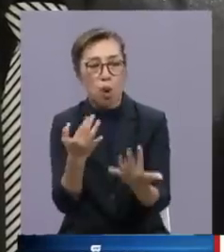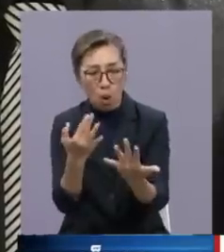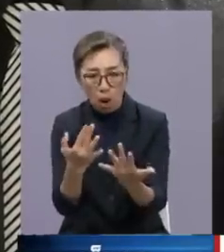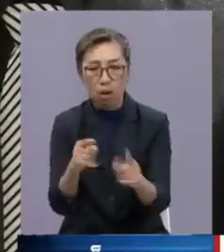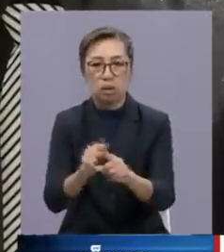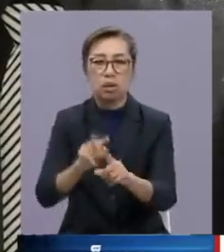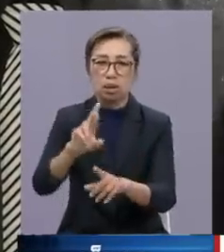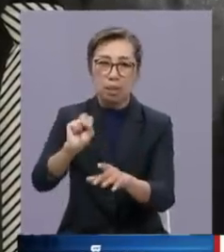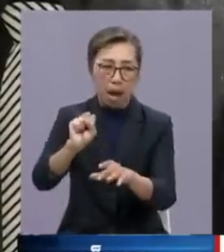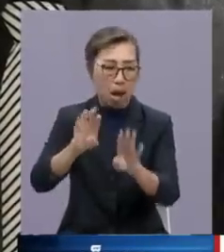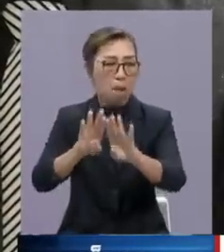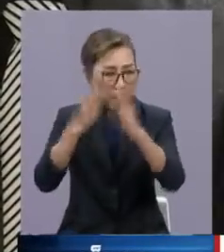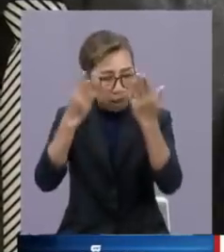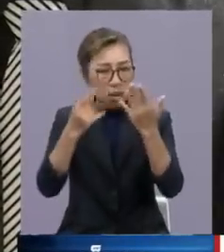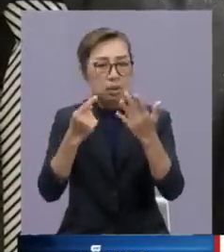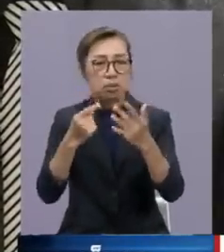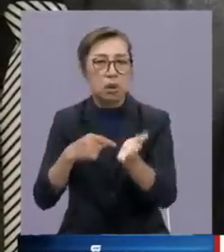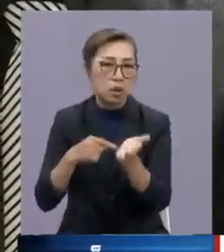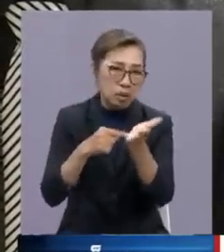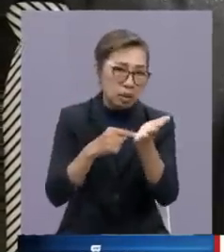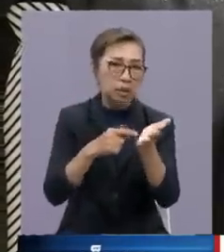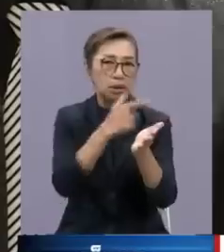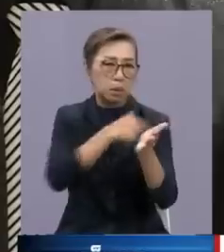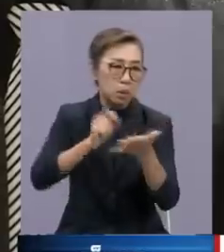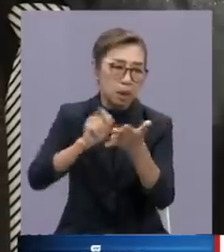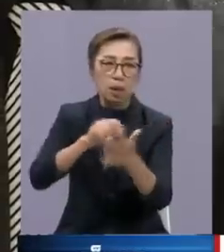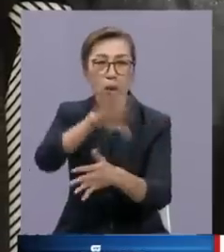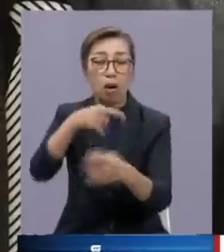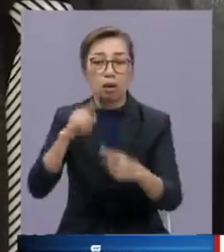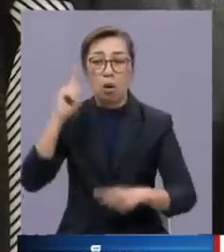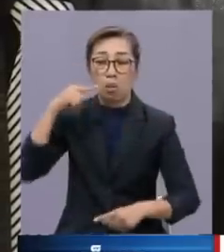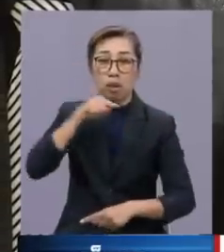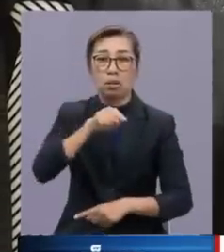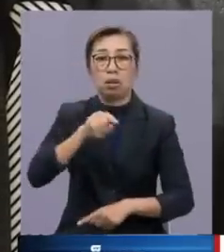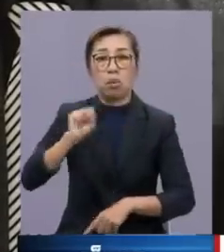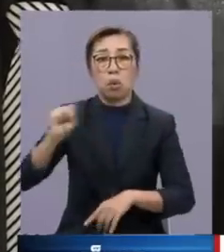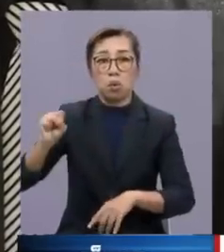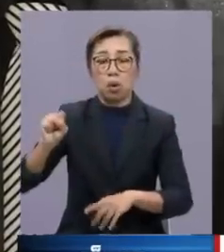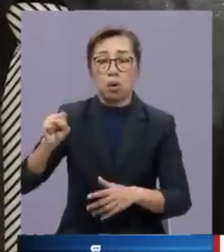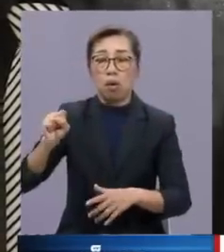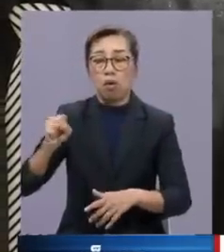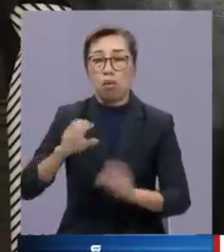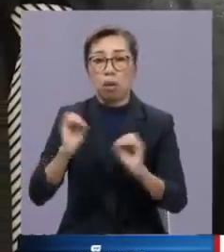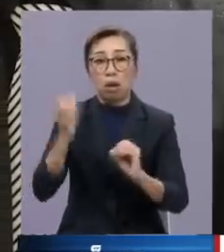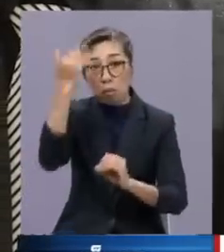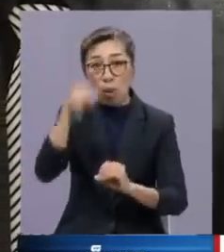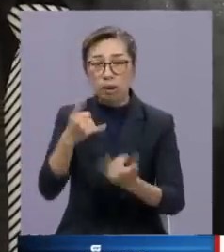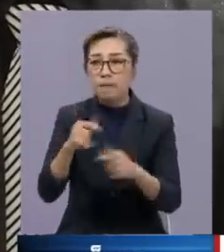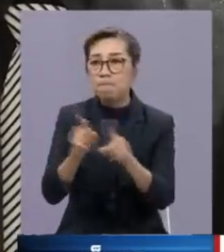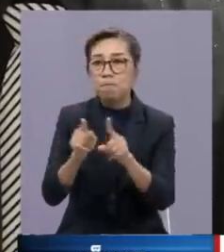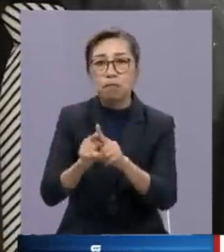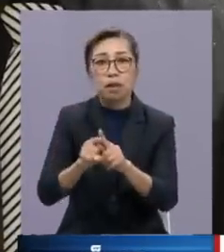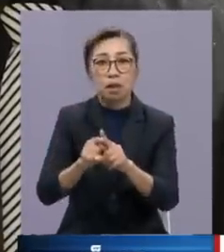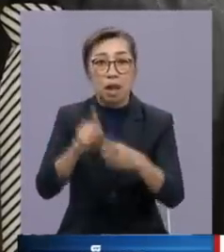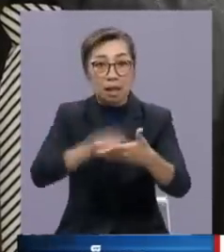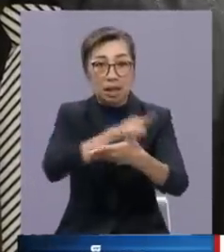ระบวนการของทางสภาซึ่งกรณีของตัวเธอเองเนี่ยไม่เคยเกิดขึ้นมาก่อนด้วย พราะเป็นการลาออกตอนที่ยังเหมือนกับว่าไม่